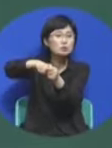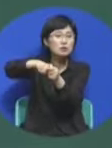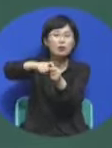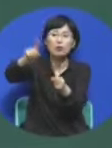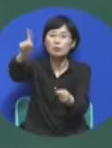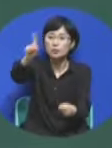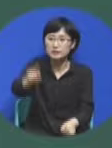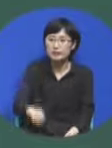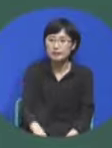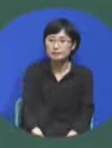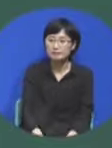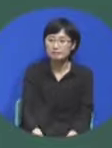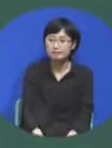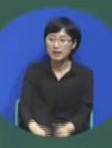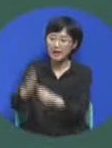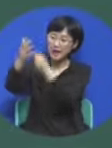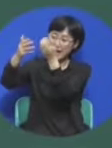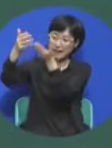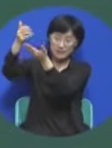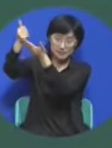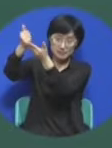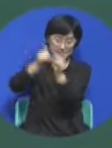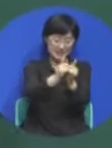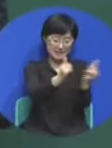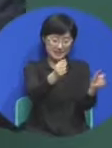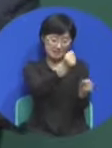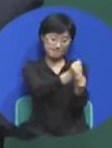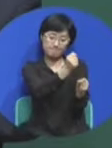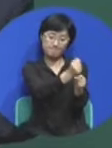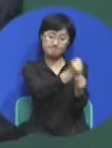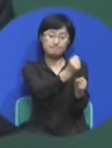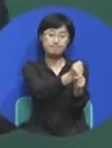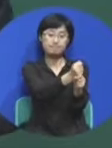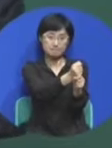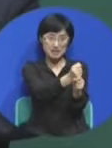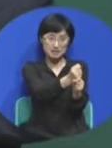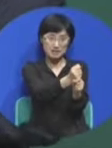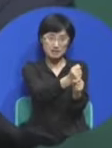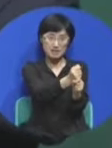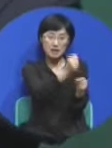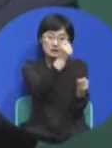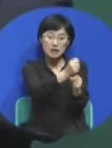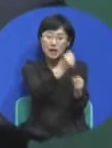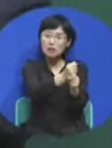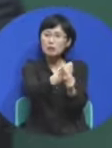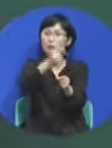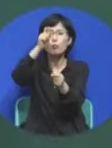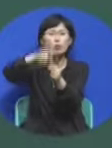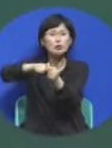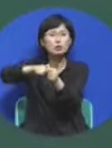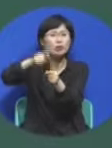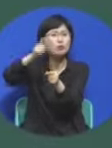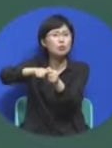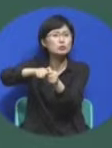创造人类的目的是什么？ 자, 하나님 인간을 창조하셨어요? 是神创造了人. 네, 우리 인간을 창조한 창조 목적이 뭐냐?